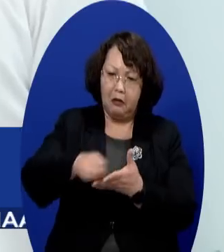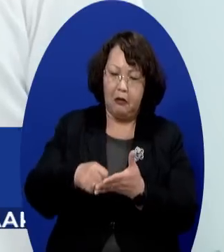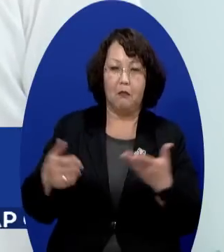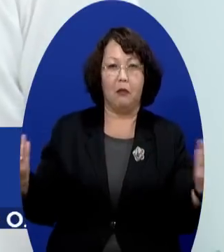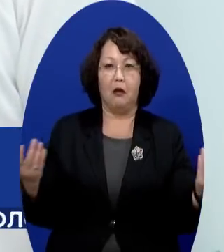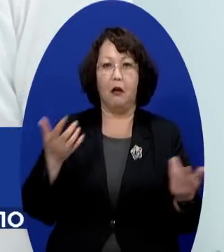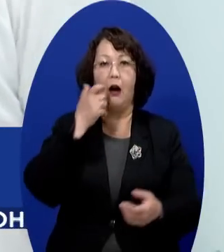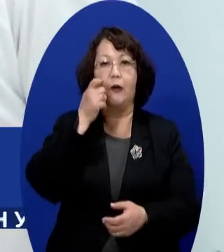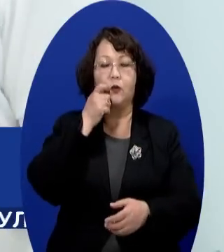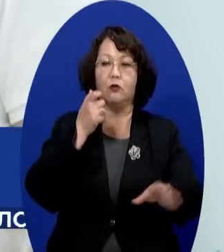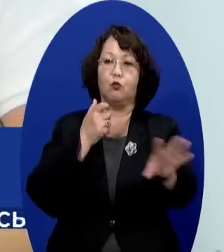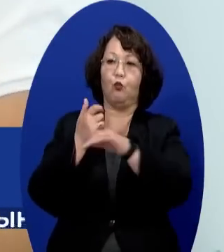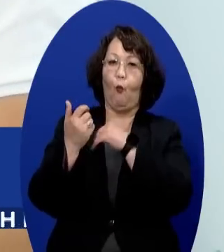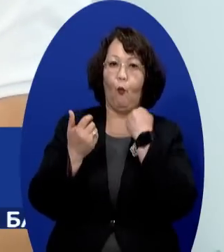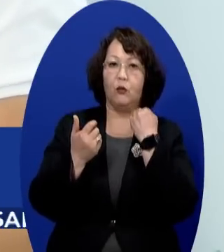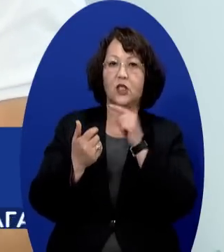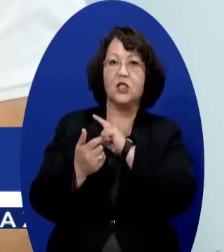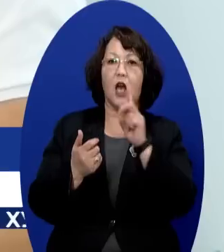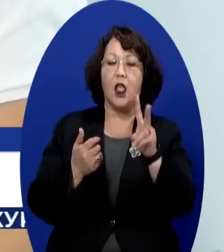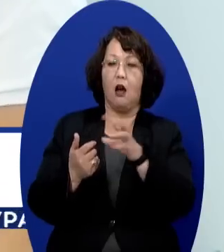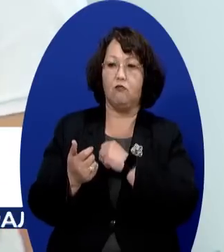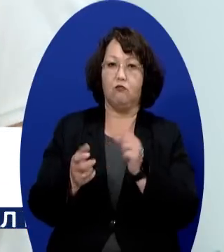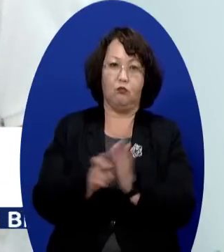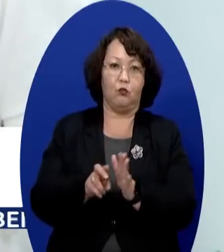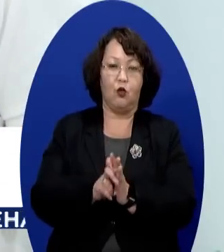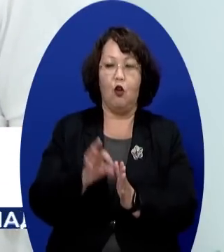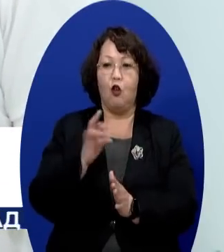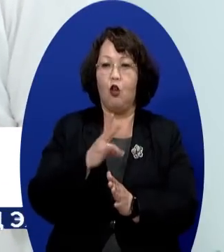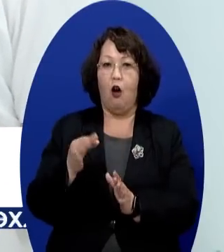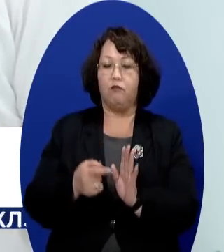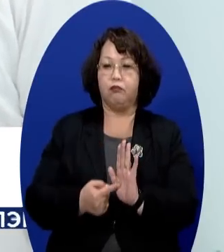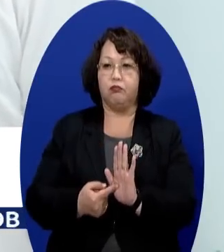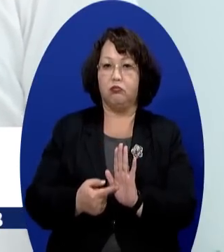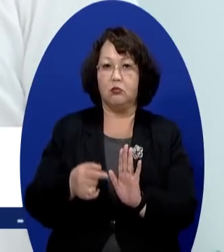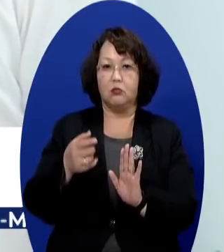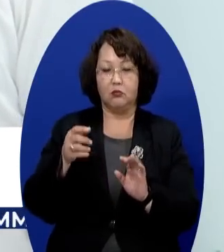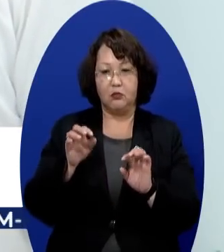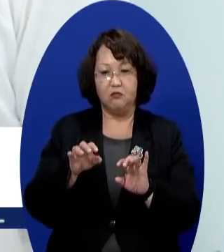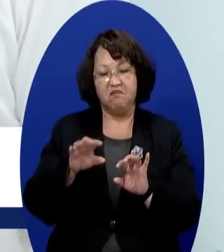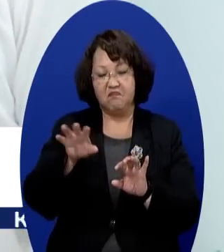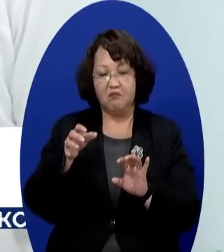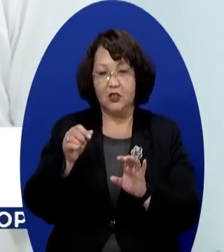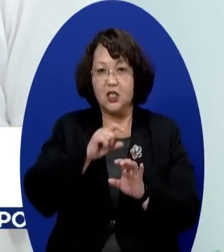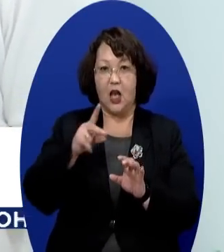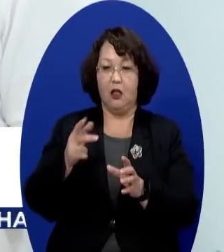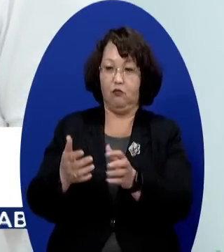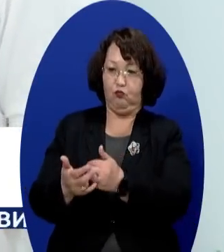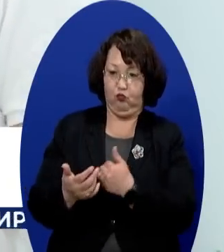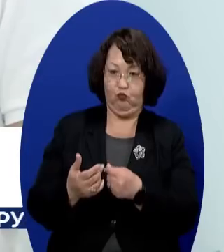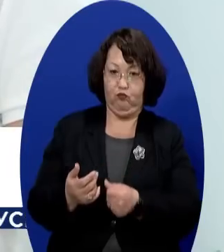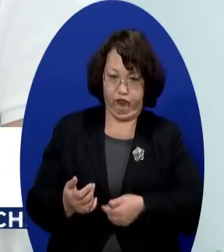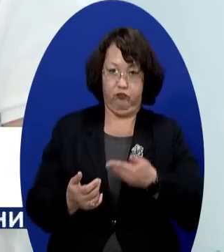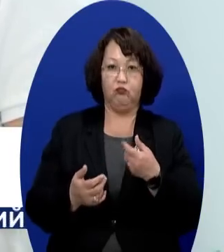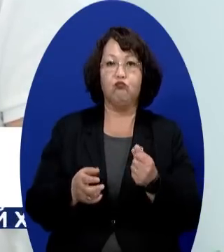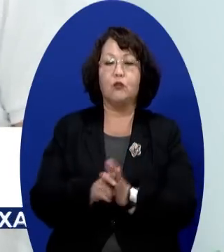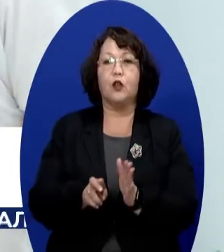шаардлагагүй. Зөвхөн гар утасны application татаж аваад scoring оноогоо тооцуулснаар зээл авах боломжтой. Түүнчлэн энэ жил бид InvestCore